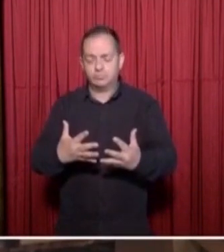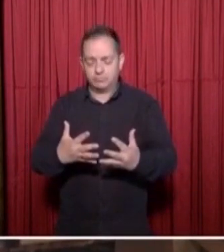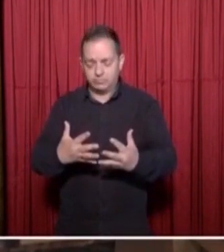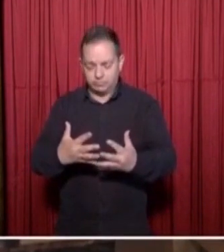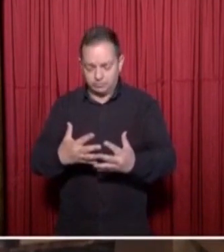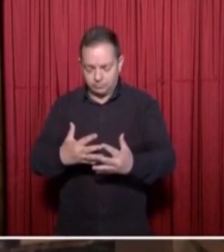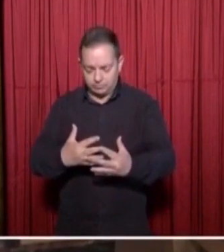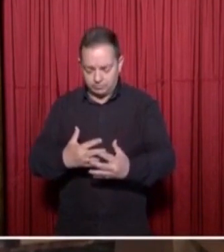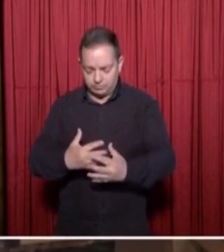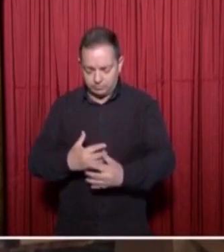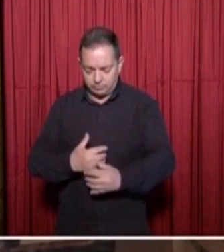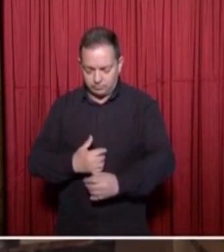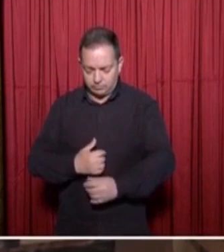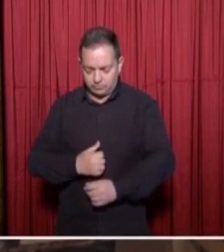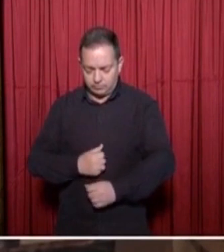φιλάνθρωπος.